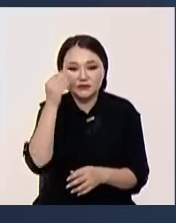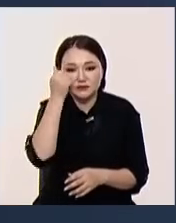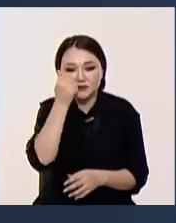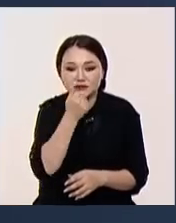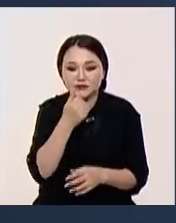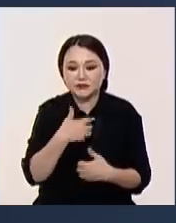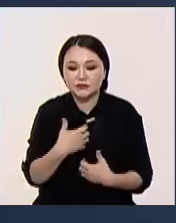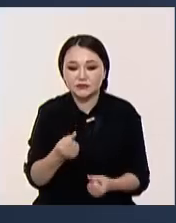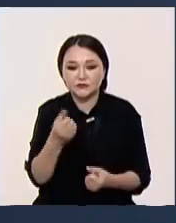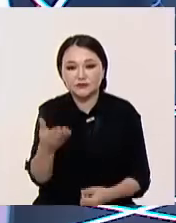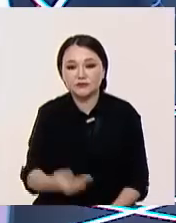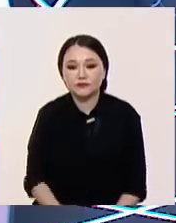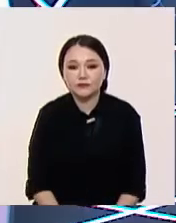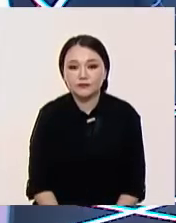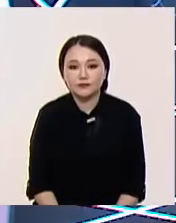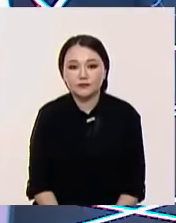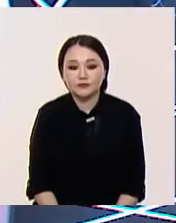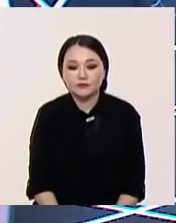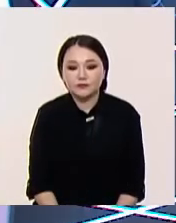болыңыз.